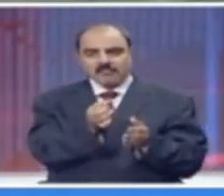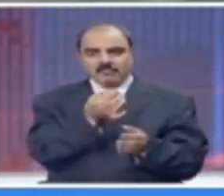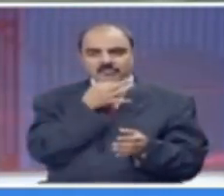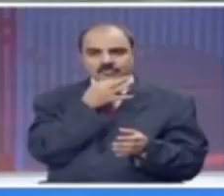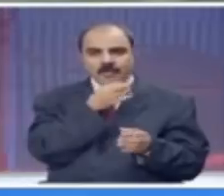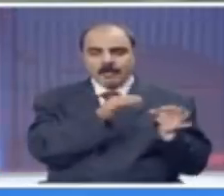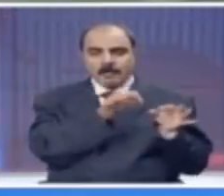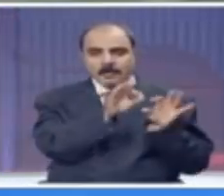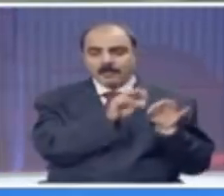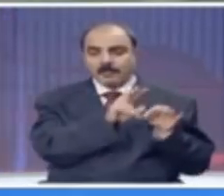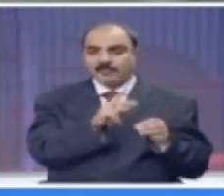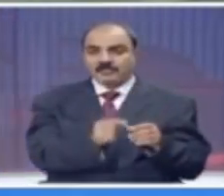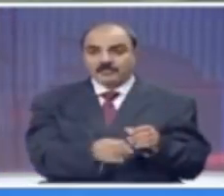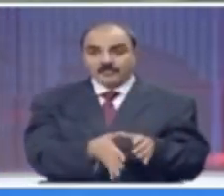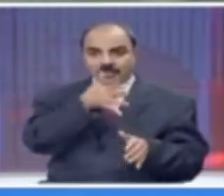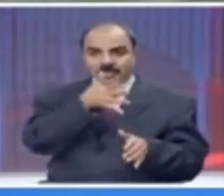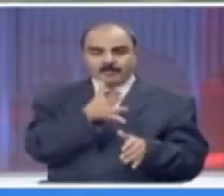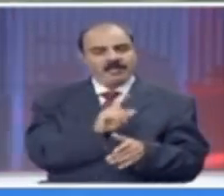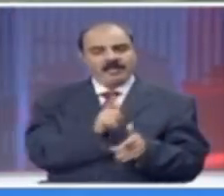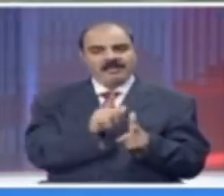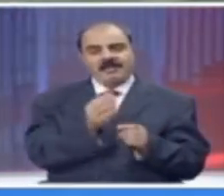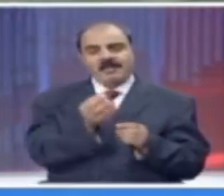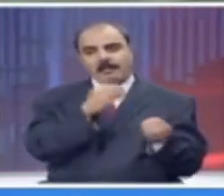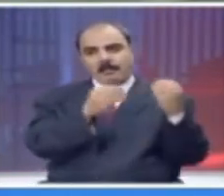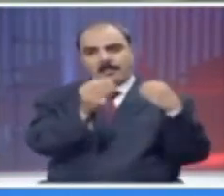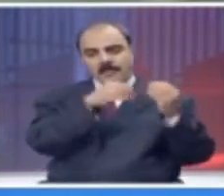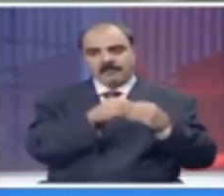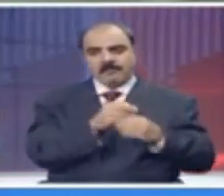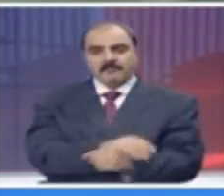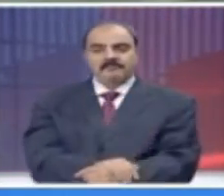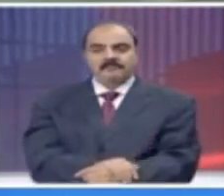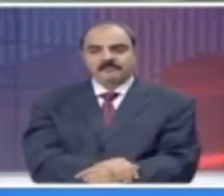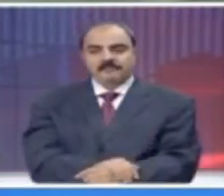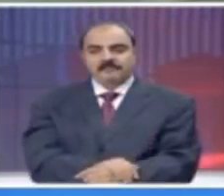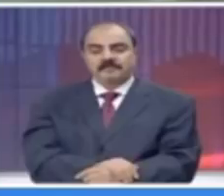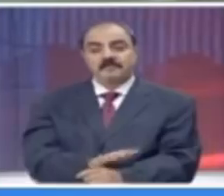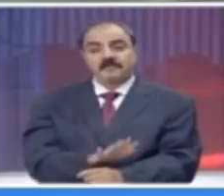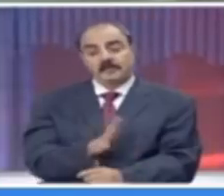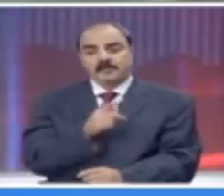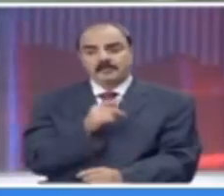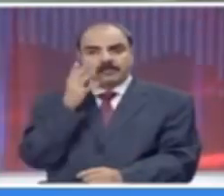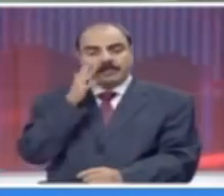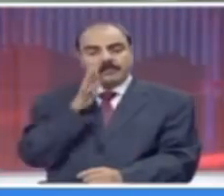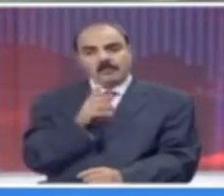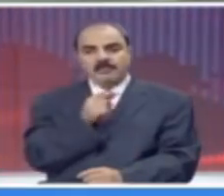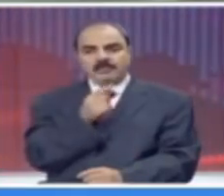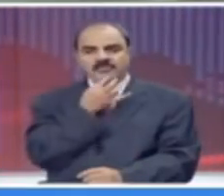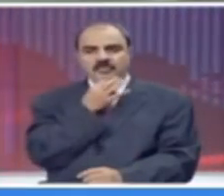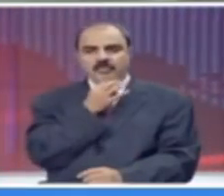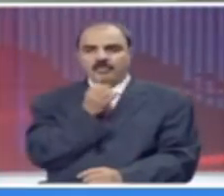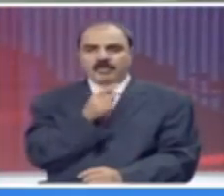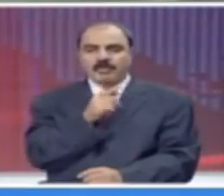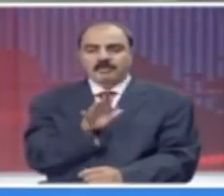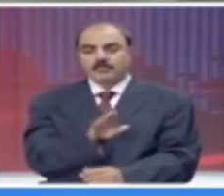الأقليات الأخرى أو الجنسيات الأخرى الملونون ما يسمونهم هنا الملونون في الولايات المتحدة الأمريكية وتتخوف أن هذه الأصوات قد